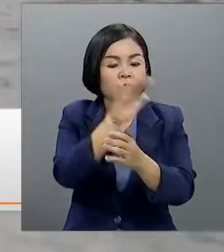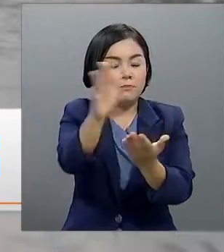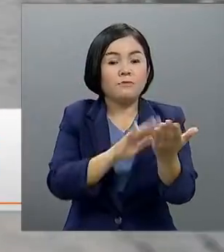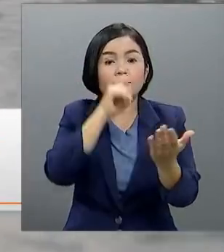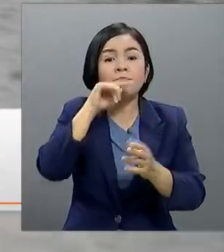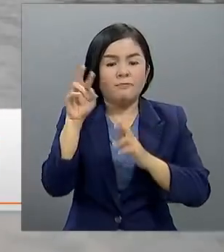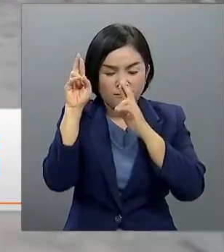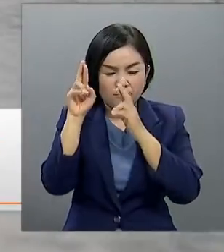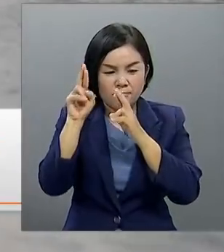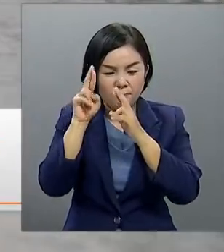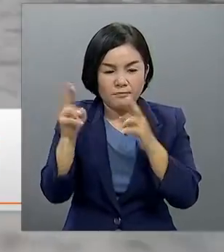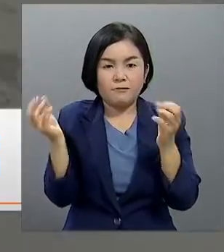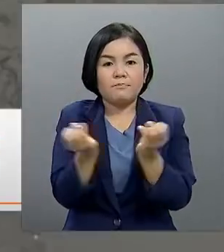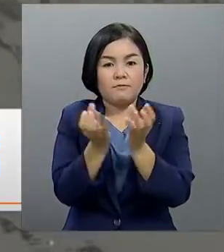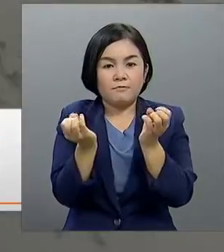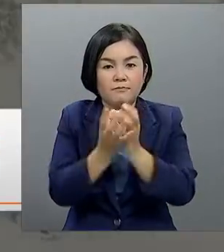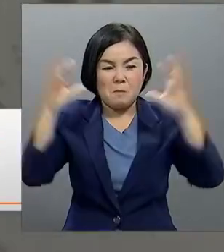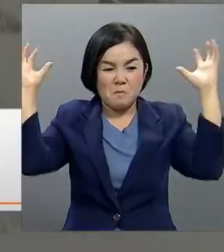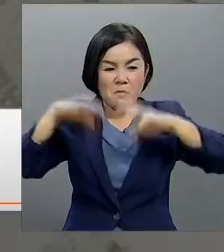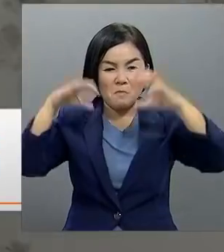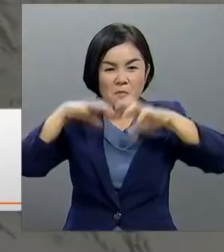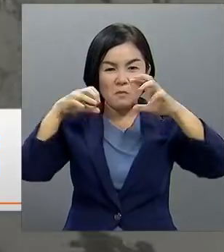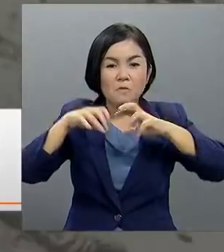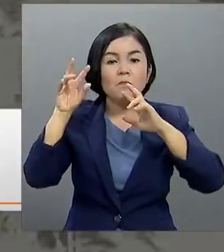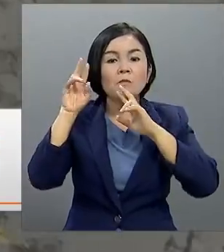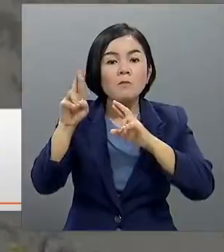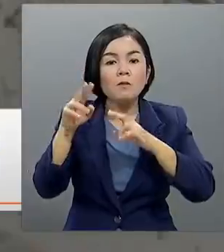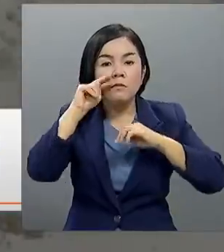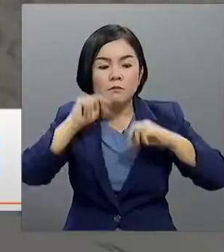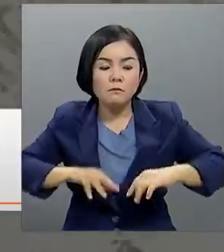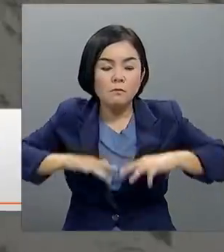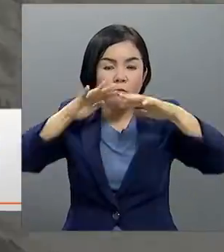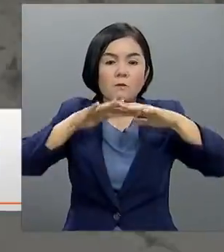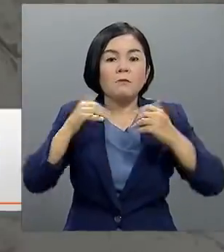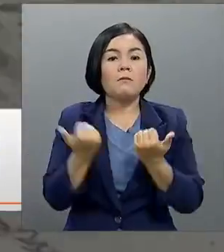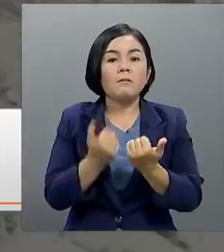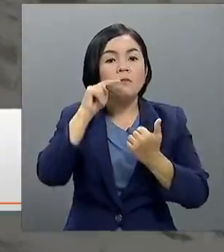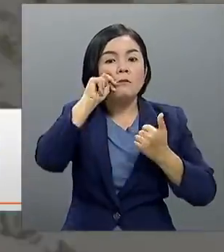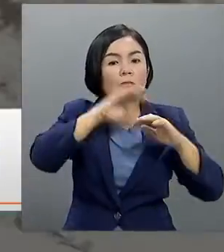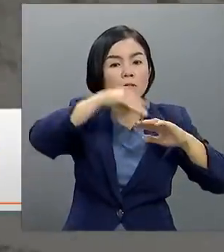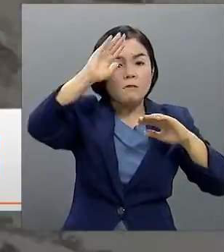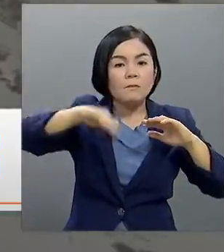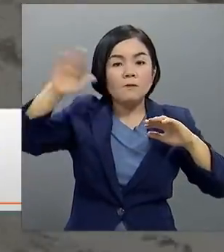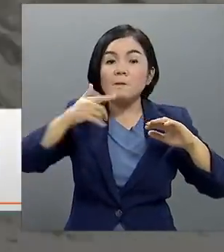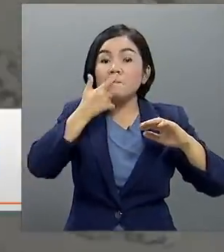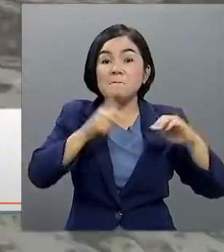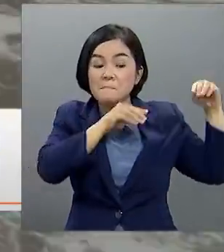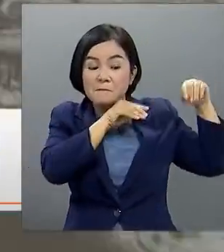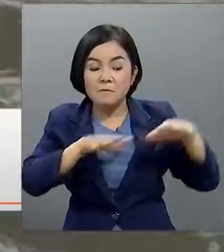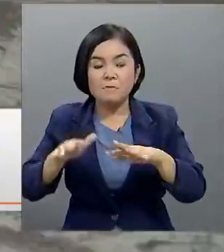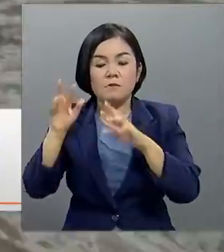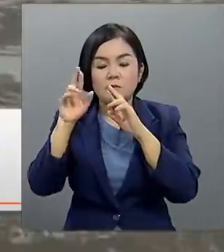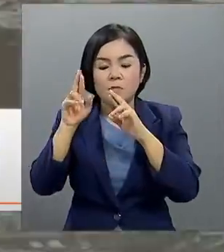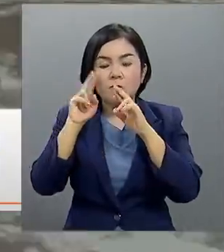ากฝนที่ตกหนักถึงหนักมากซึ่งอาจจะทำให้เกิดน้ำท่วมฉับพลันและน้ำป่าไหลหลากได้นะครับ ส่วนคลื่นลมบริเวณทะเลอันดามันและ